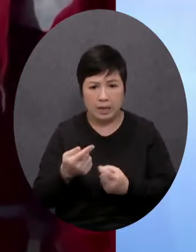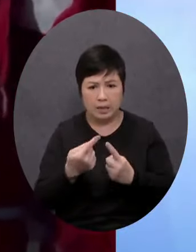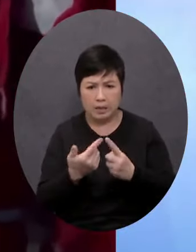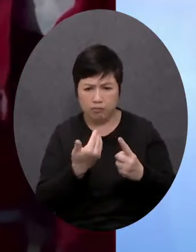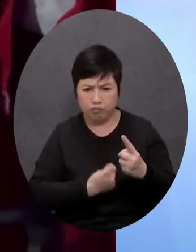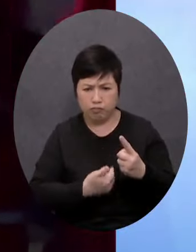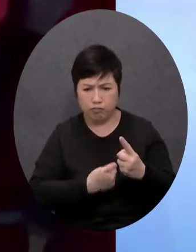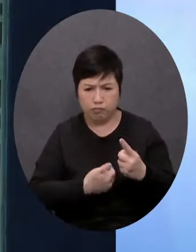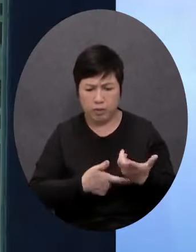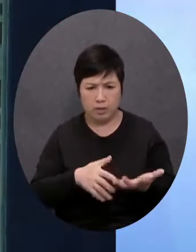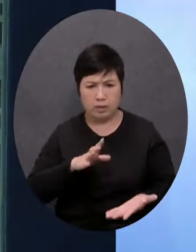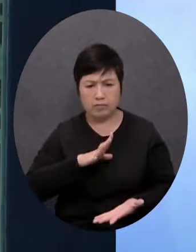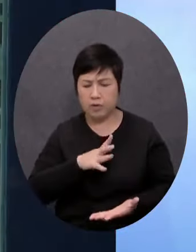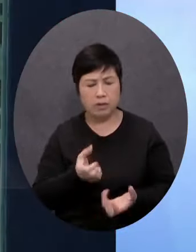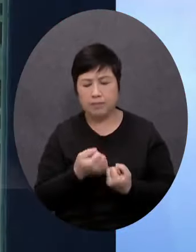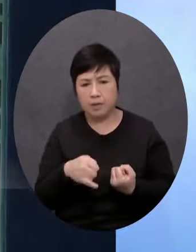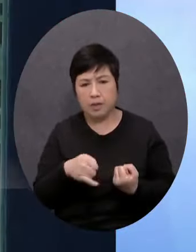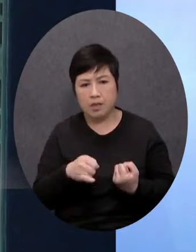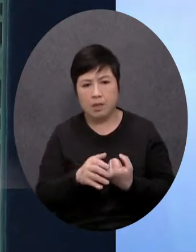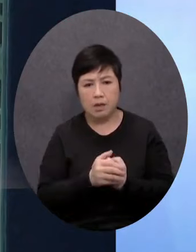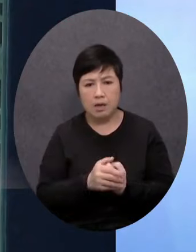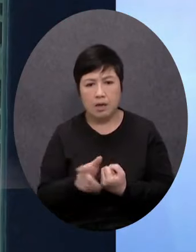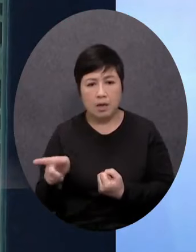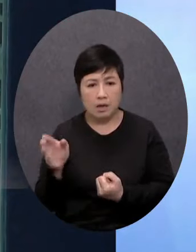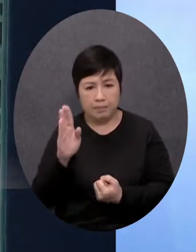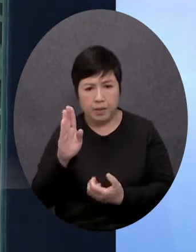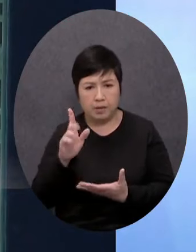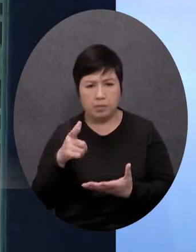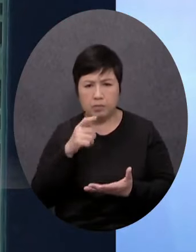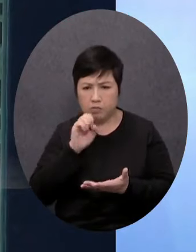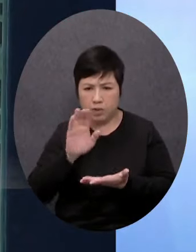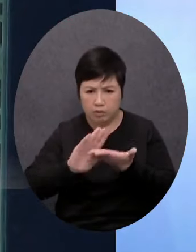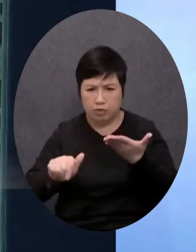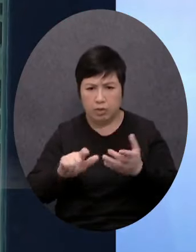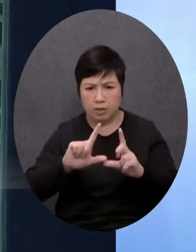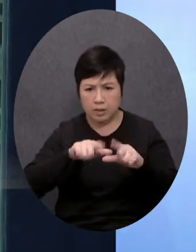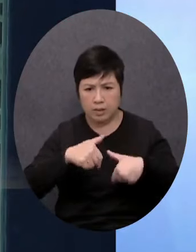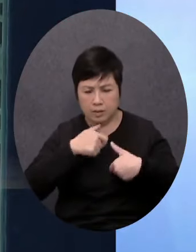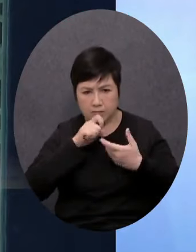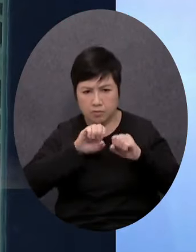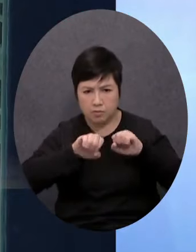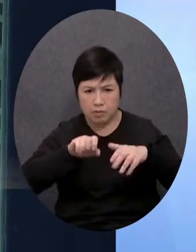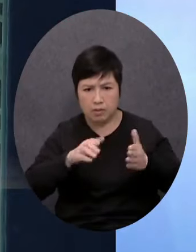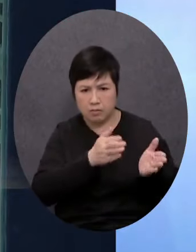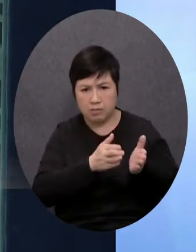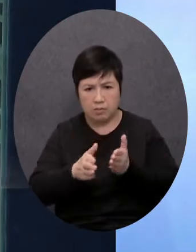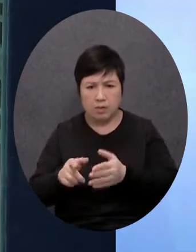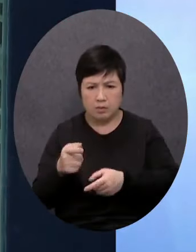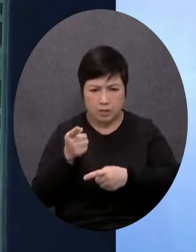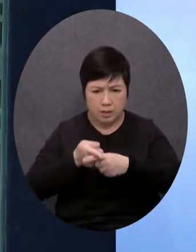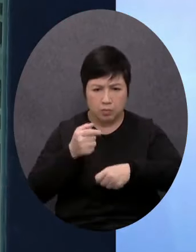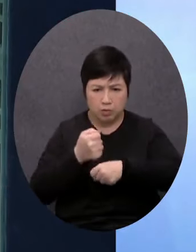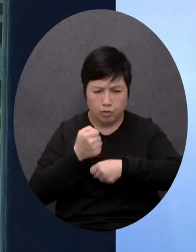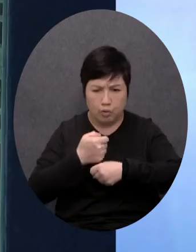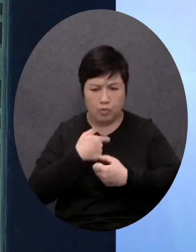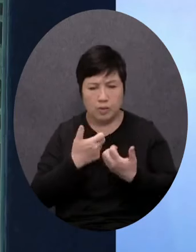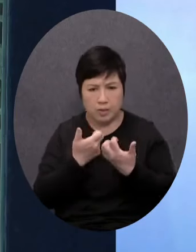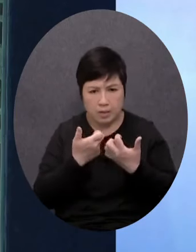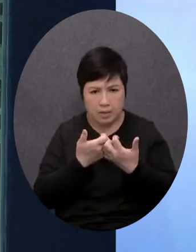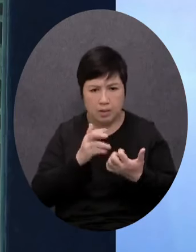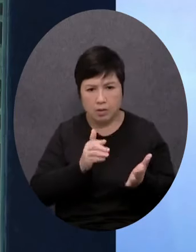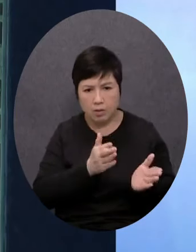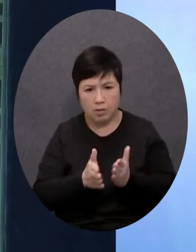主义局势。 The need for Israel to announce and to implement a series of specific, concrete, and measurable steps